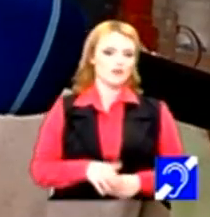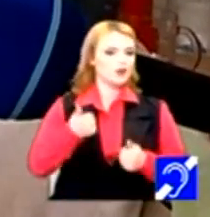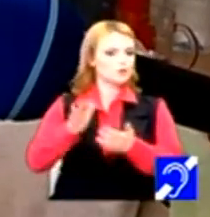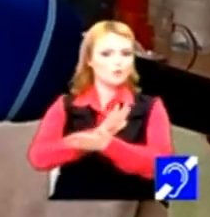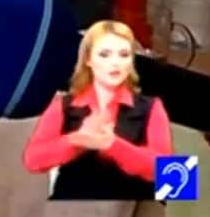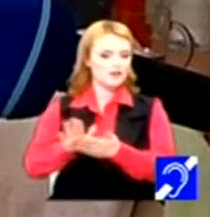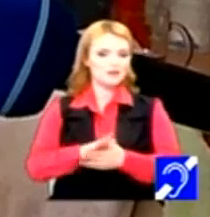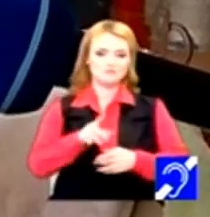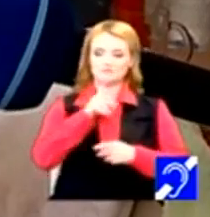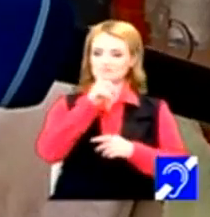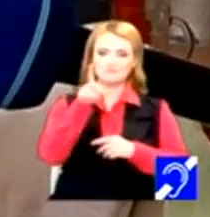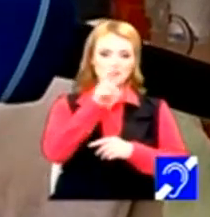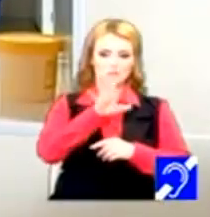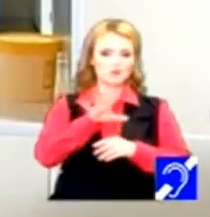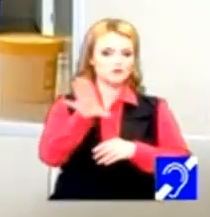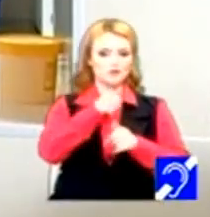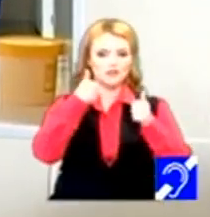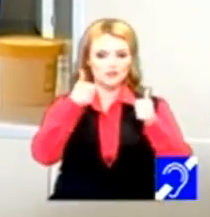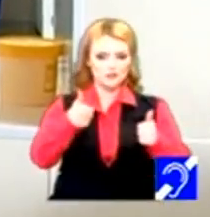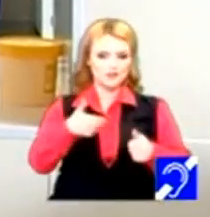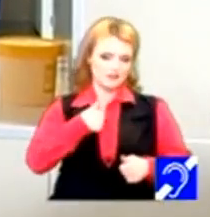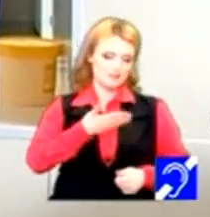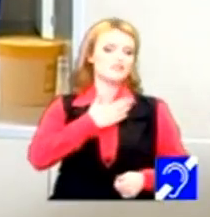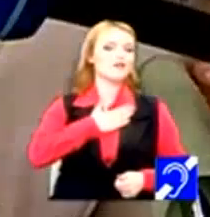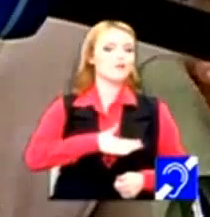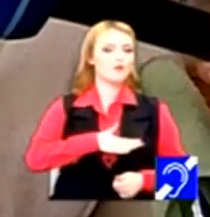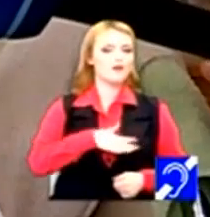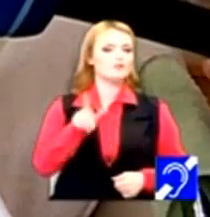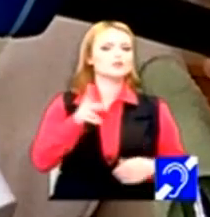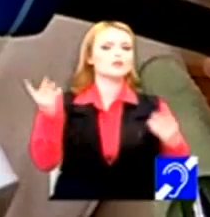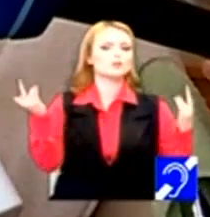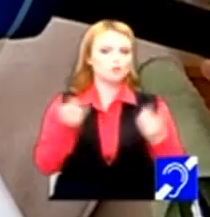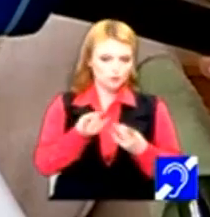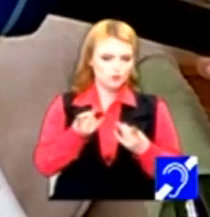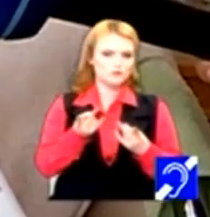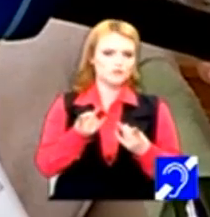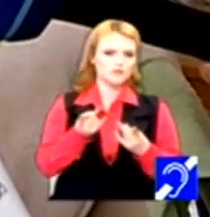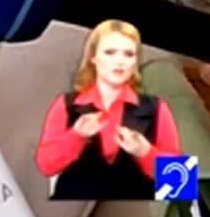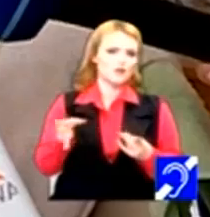Убирают, как бы всё хорошо. Я довольна. Всё необходимое, что нужно.